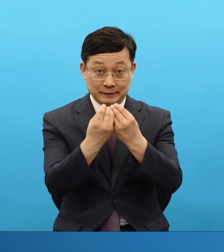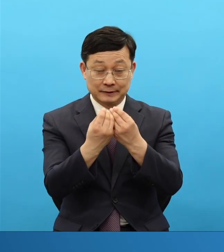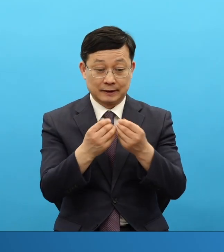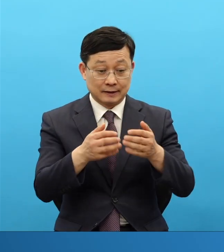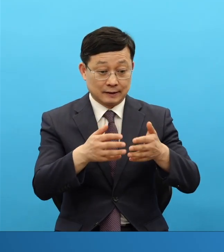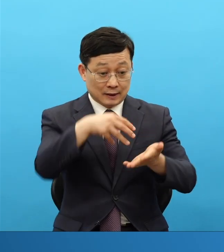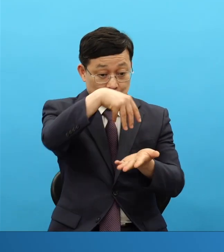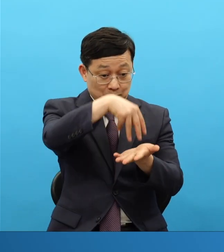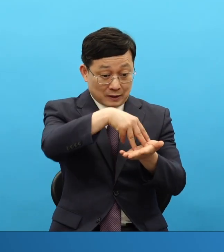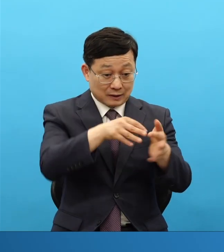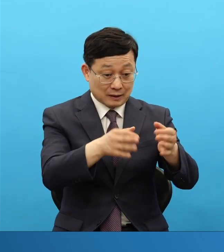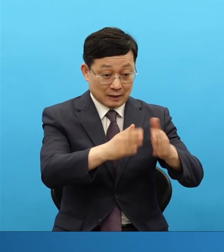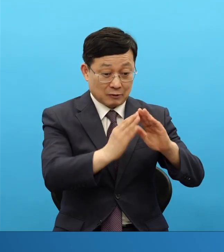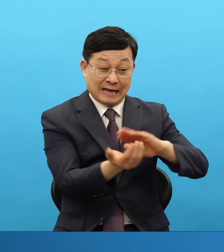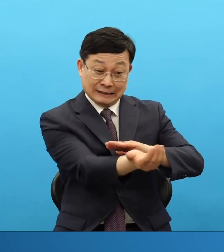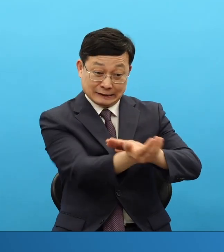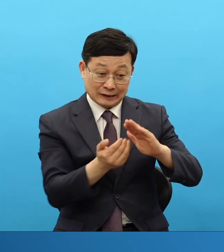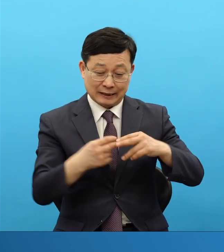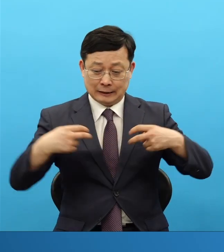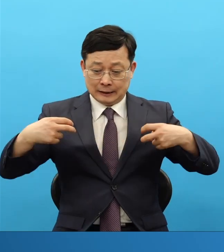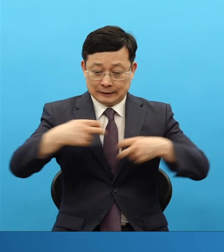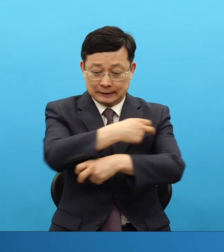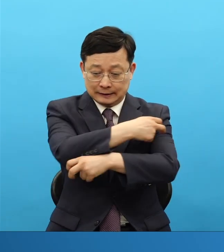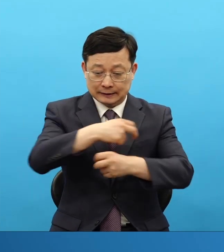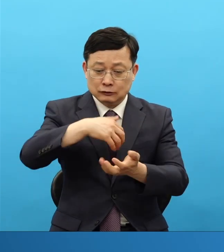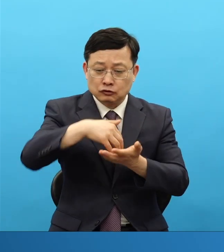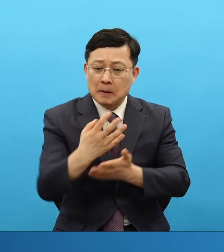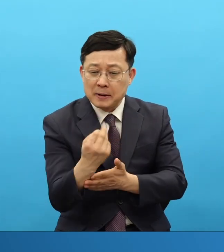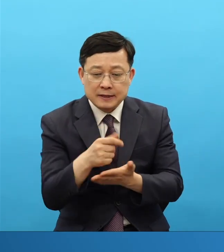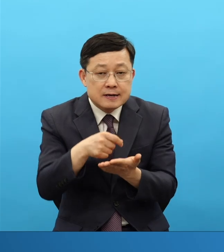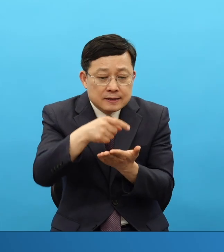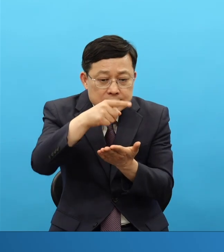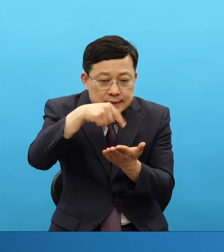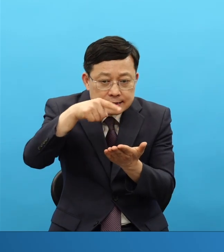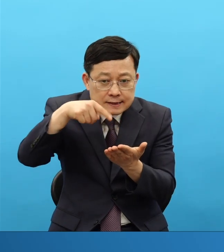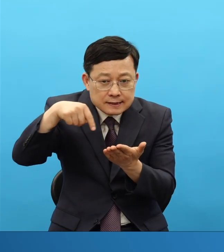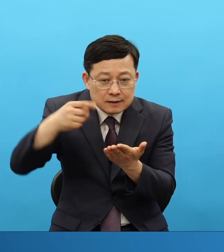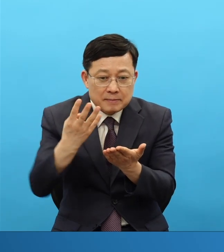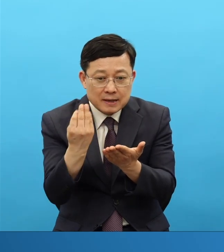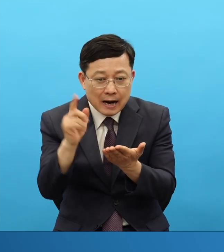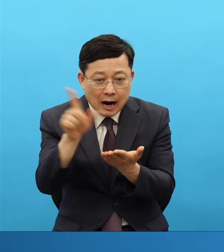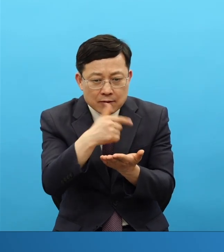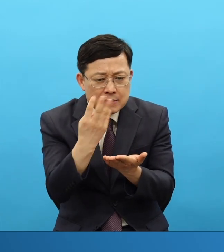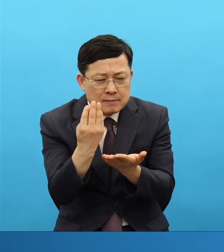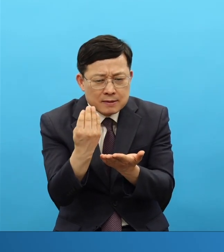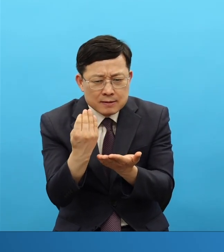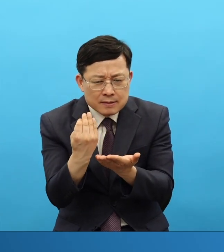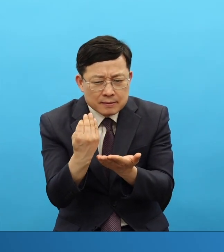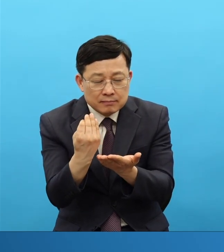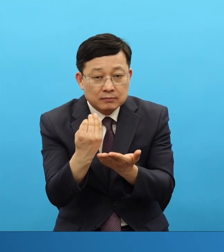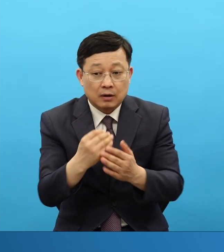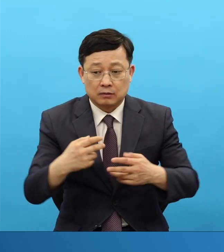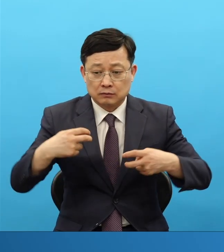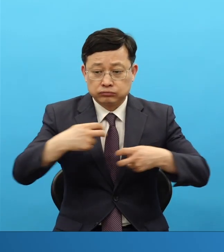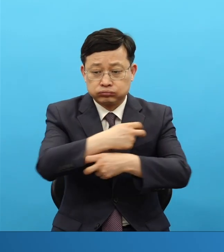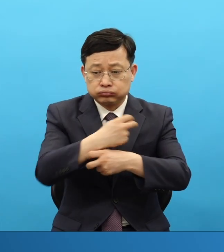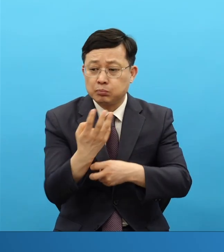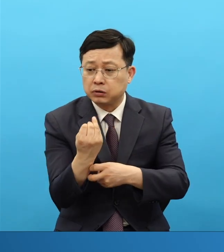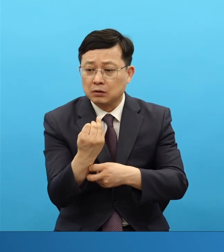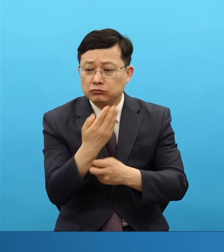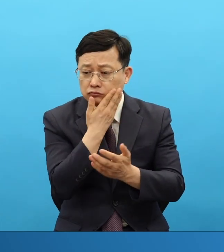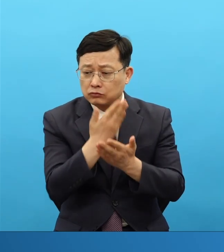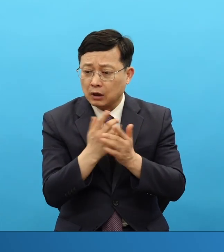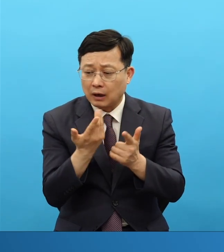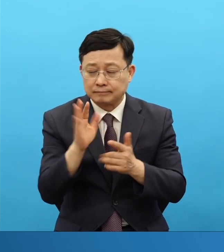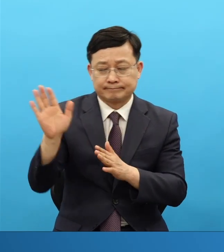그것까지. Then when you look at what these people do, they stand there all day long with a clicker and they see how many cars pass by. 우리 생각에 차가 몇 대는 그거 뭐 중요하나 싶은데